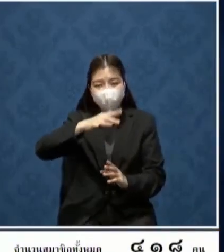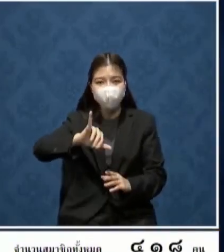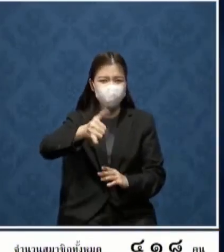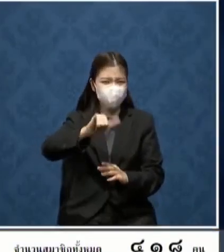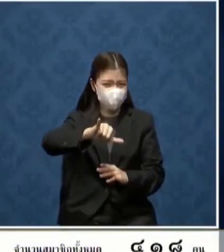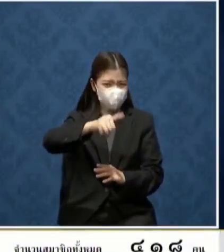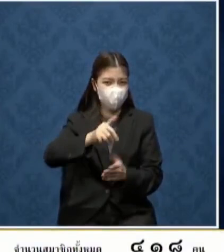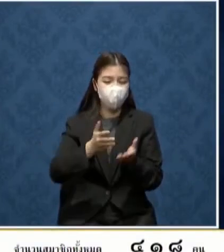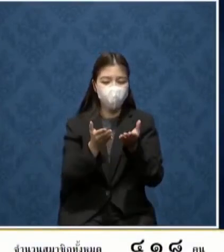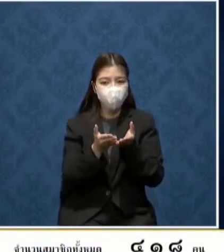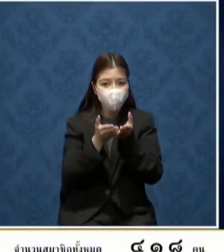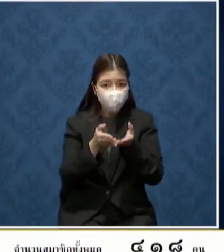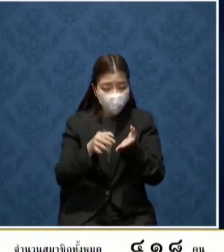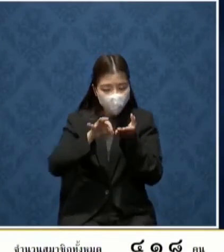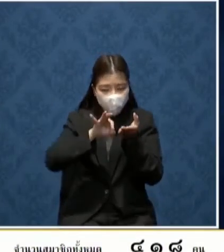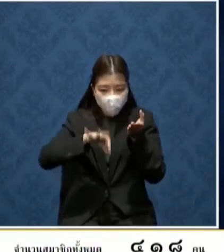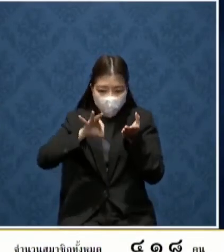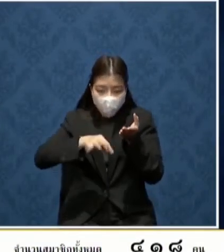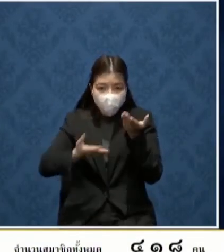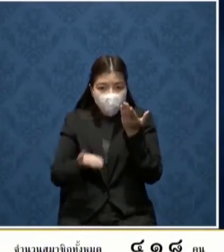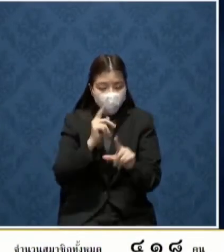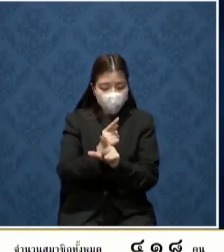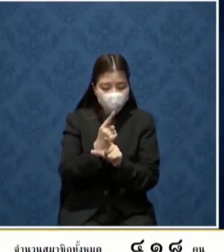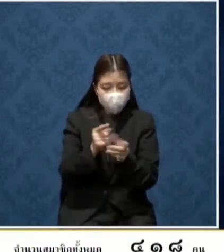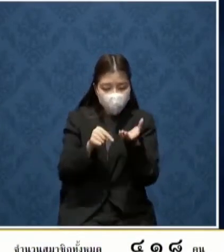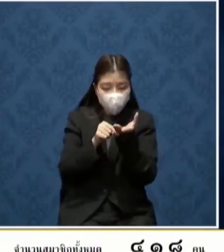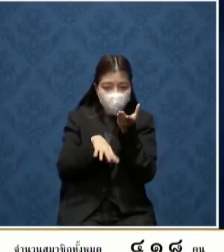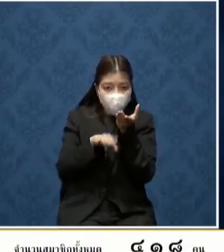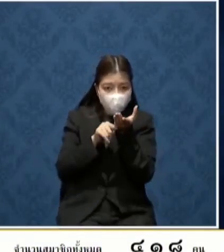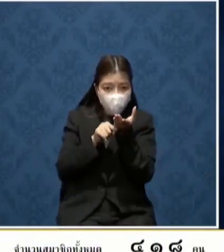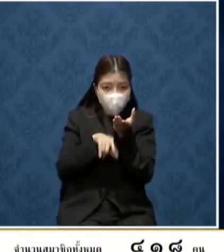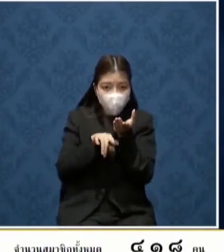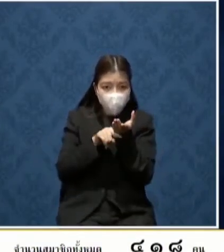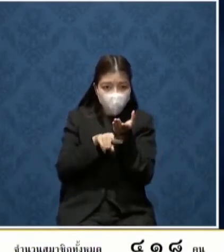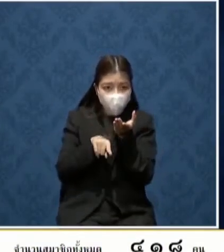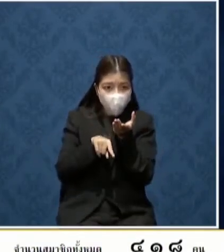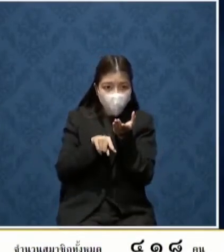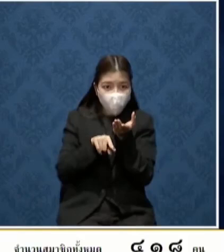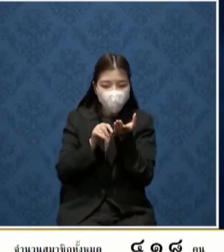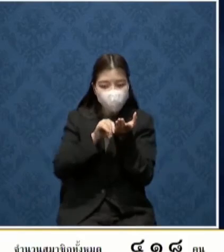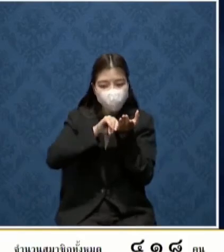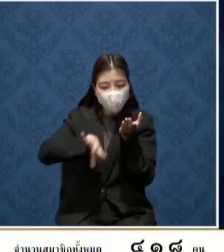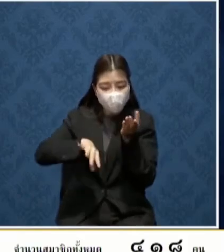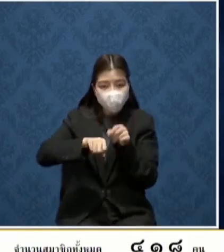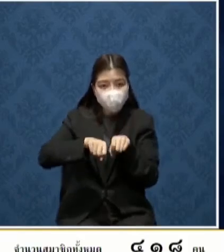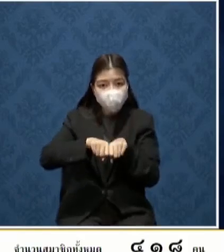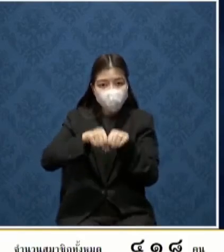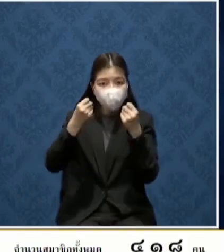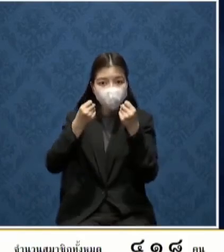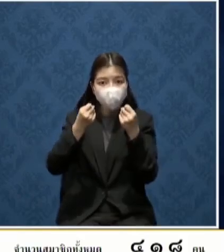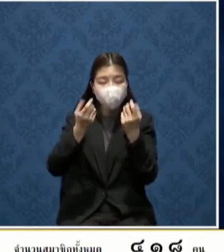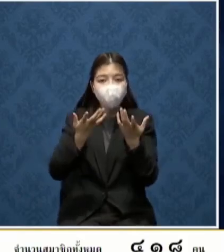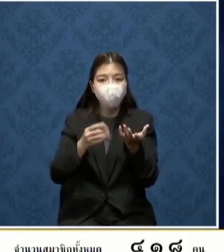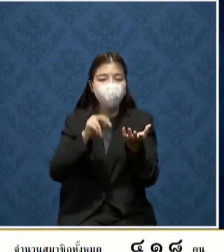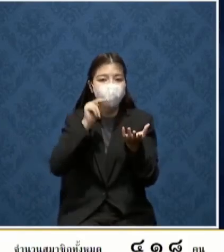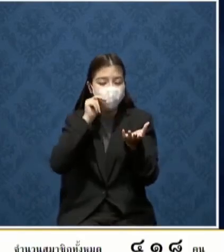งภาวจากนั้นลวซึม หรือแ่นเหล็ใต้ท้องเรือที่ทนความเครียดสะสมไม่ไหวปริแตกออกฉ